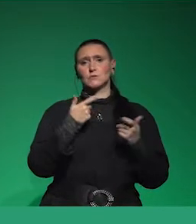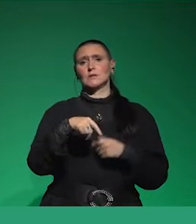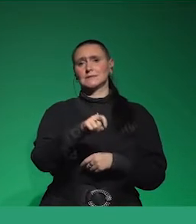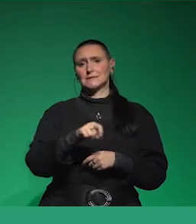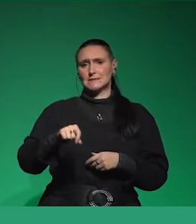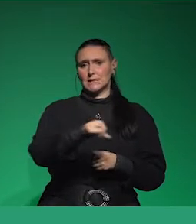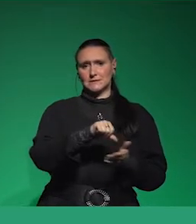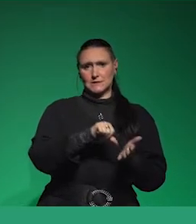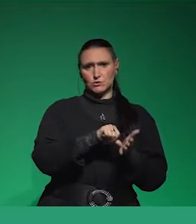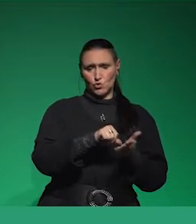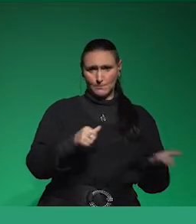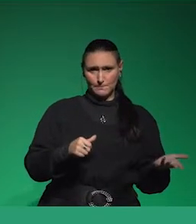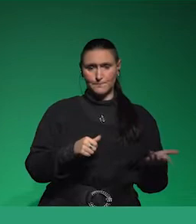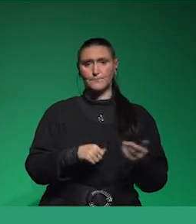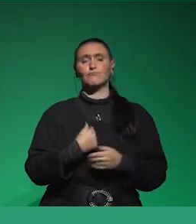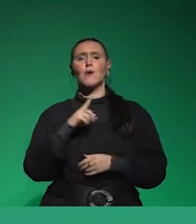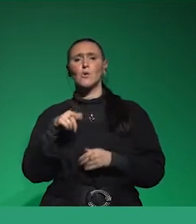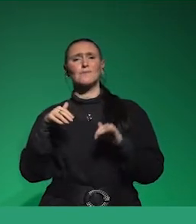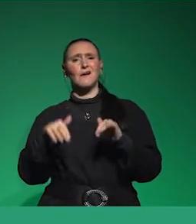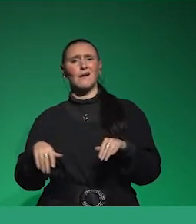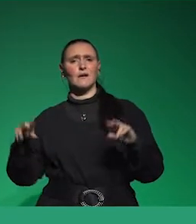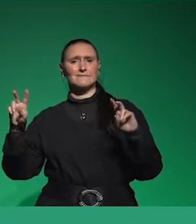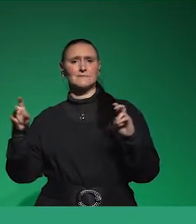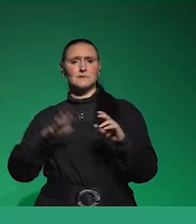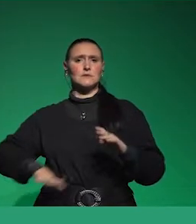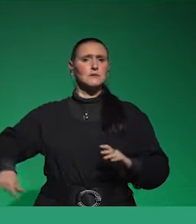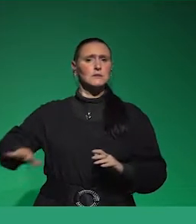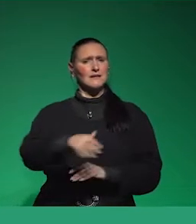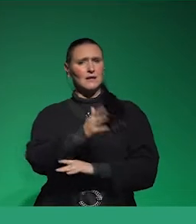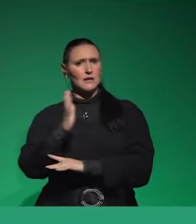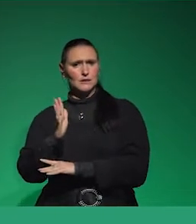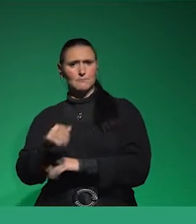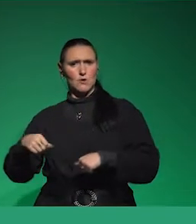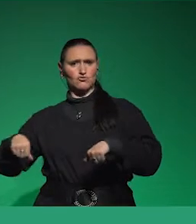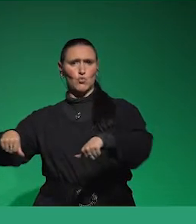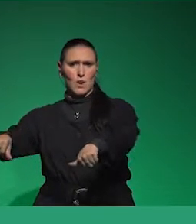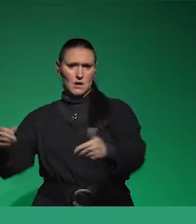eine Baumschule, eine zentrale Baumschule, wo wir die Setzlinge